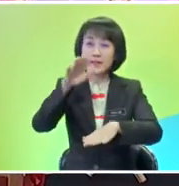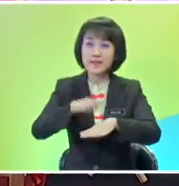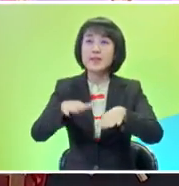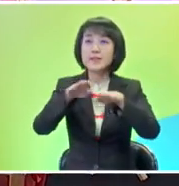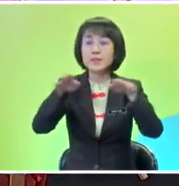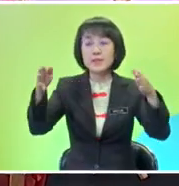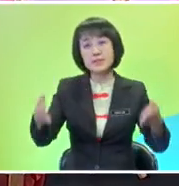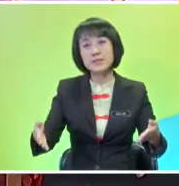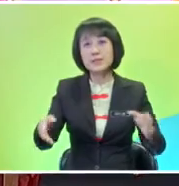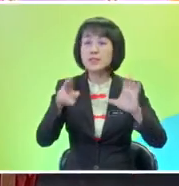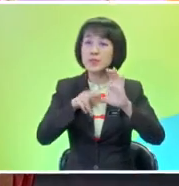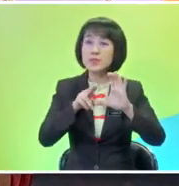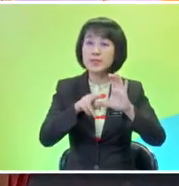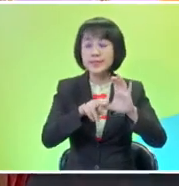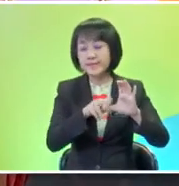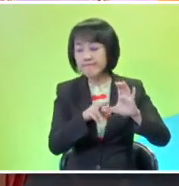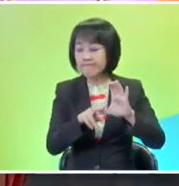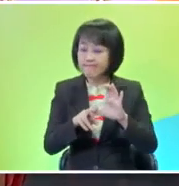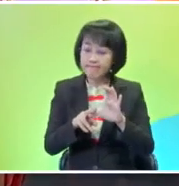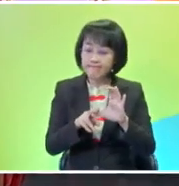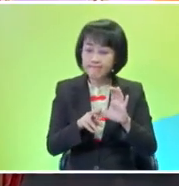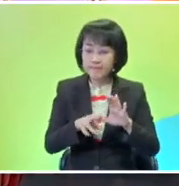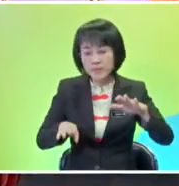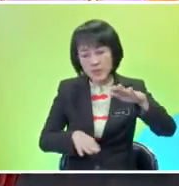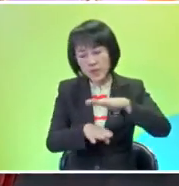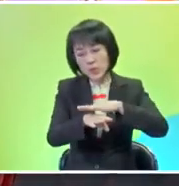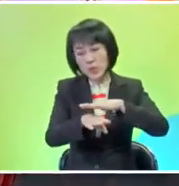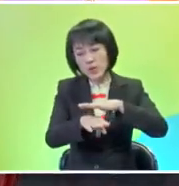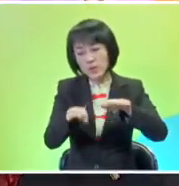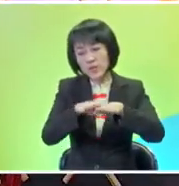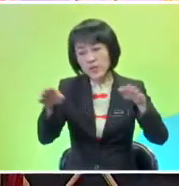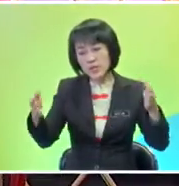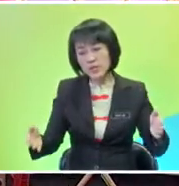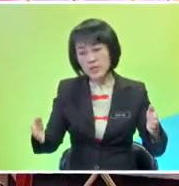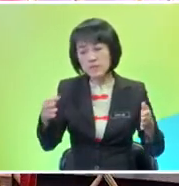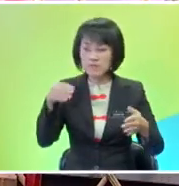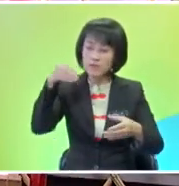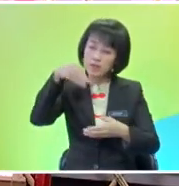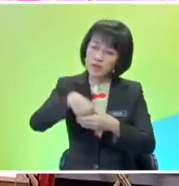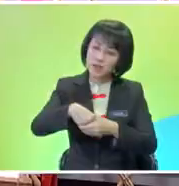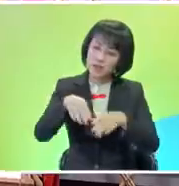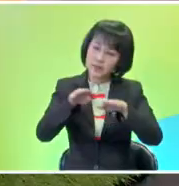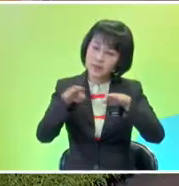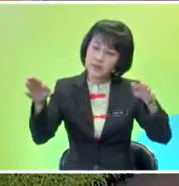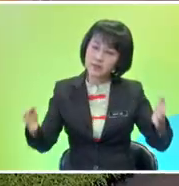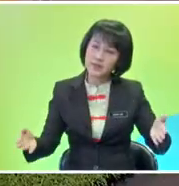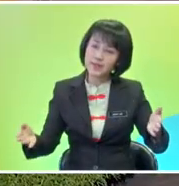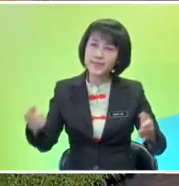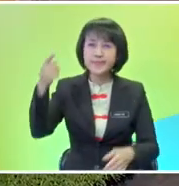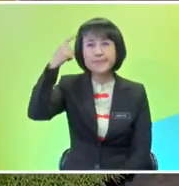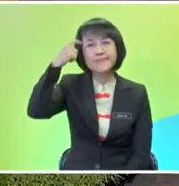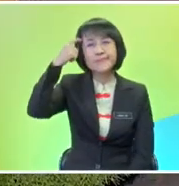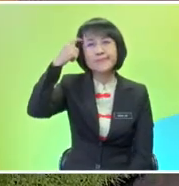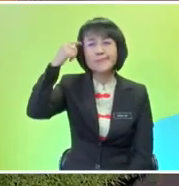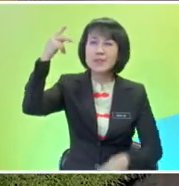kerusi kemaskan kerusi kerusi ni bawah meja ke dalam meja kerusi